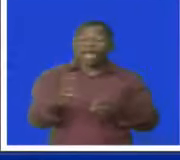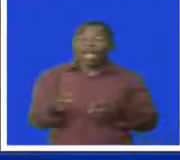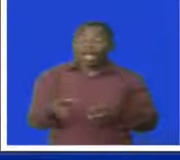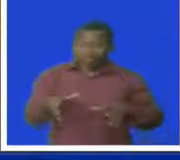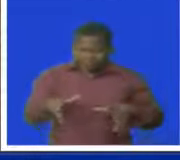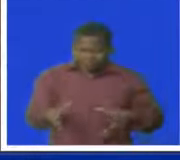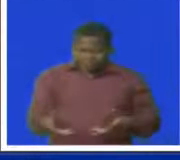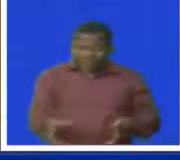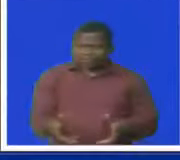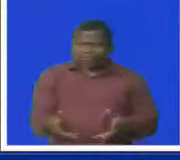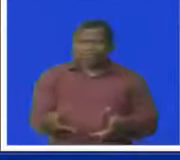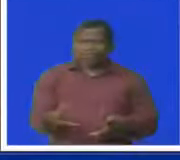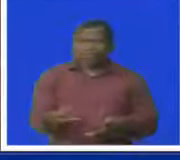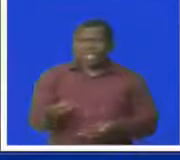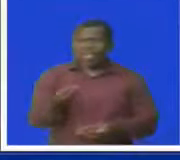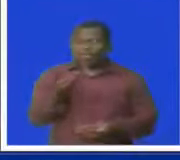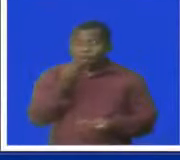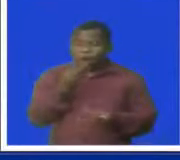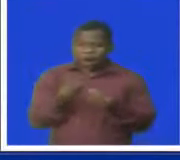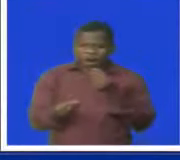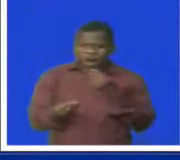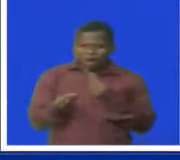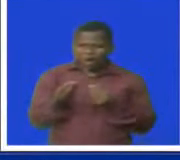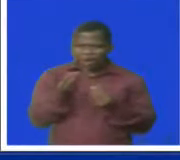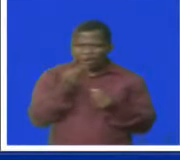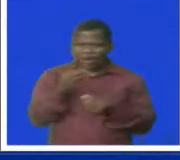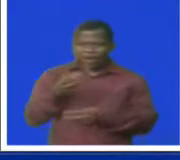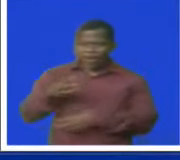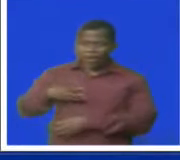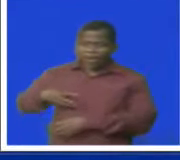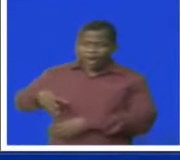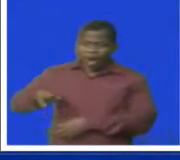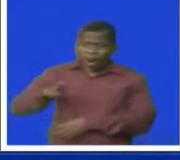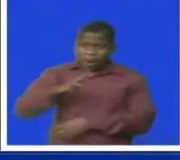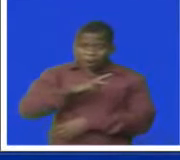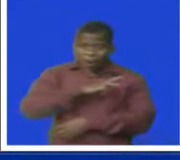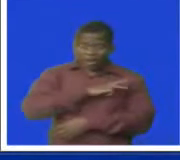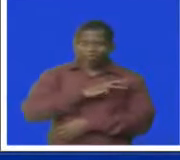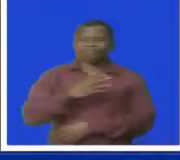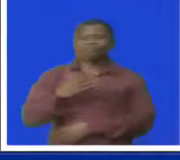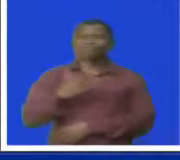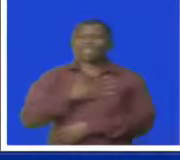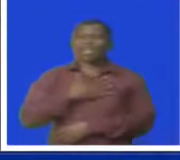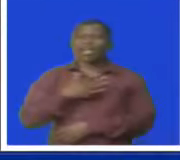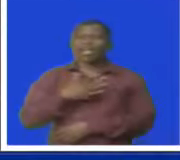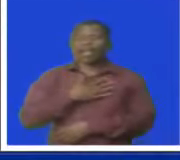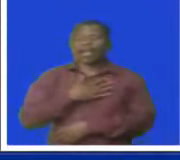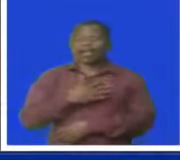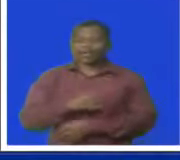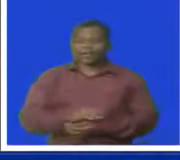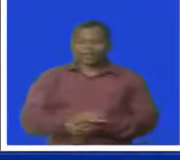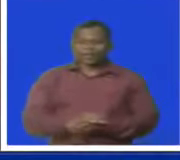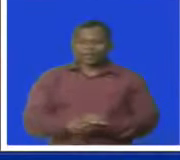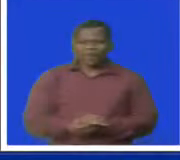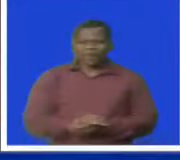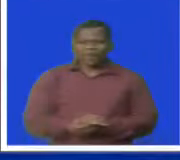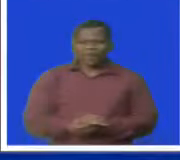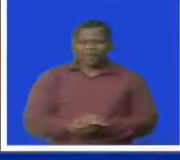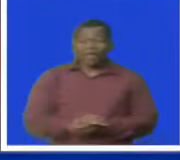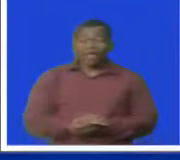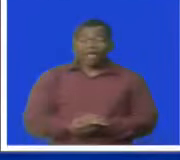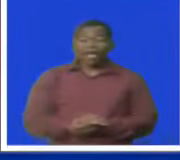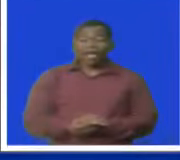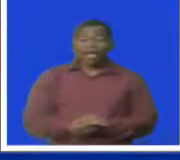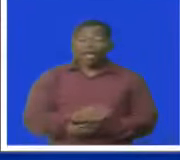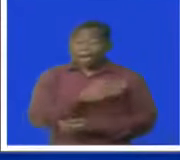kubakhuthate kulimeni kwabo. Induna yelitiko letekulima Jabulani Mabuza ikhuthate balimi nebantfu labasha ukuthi